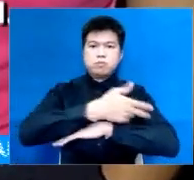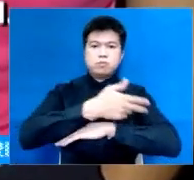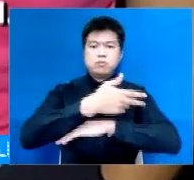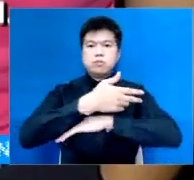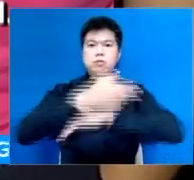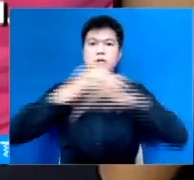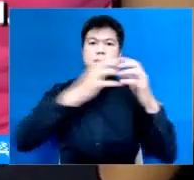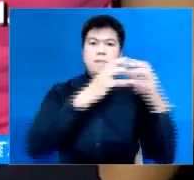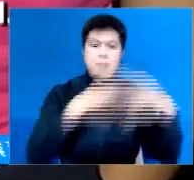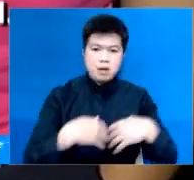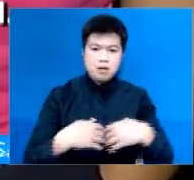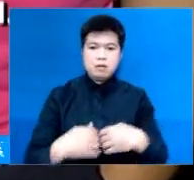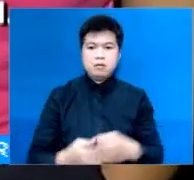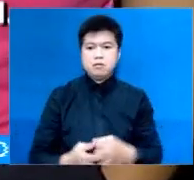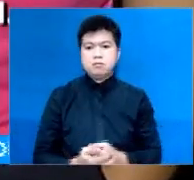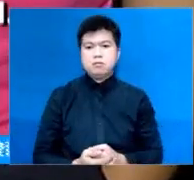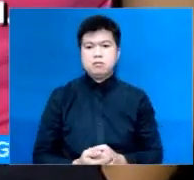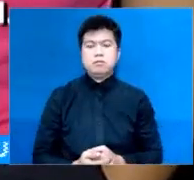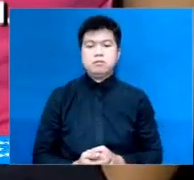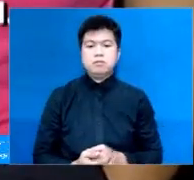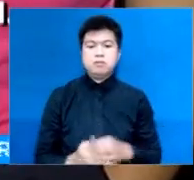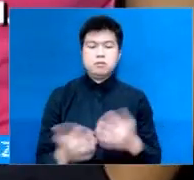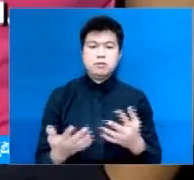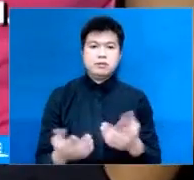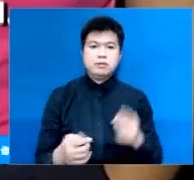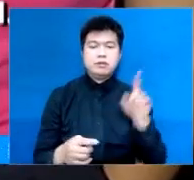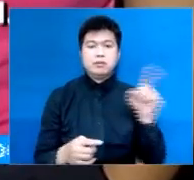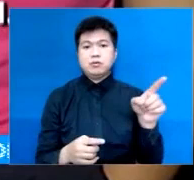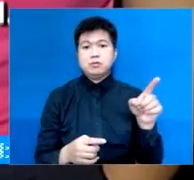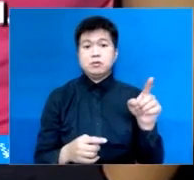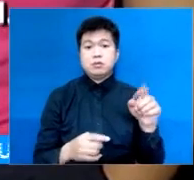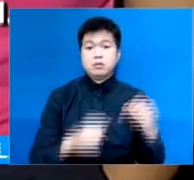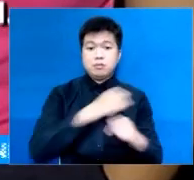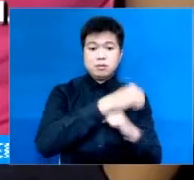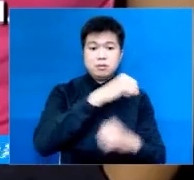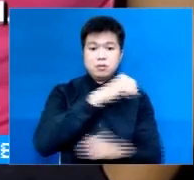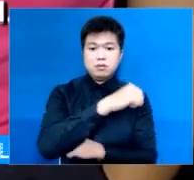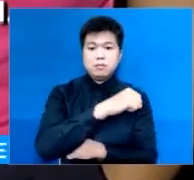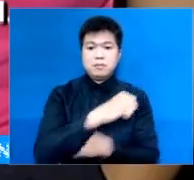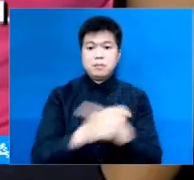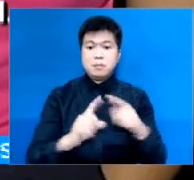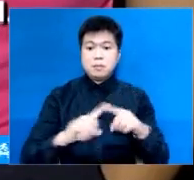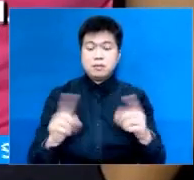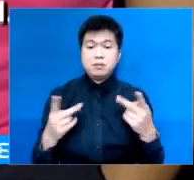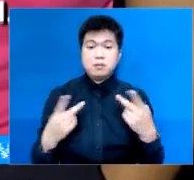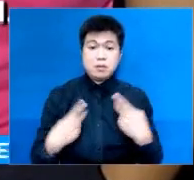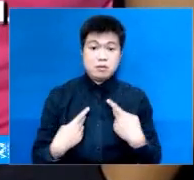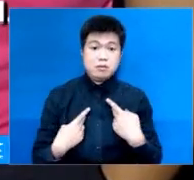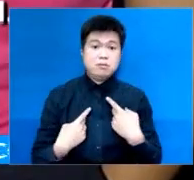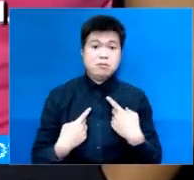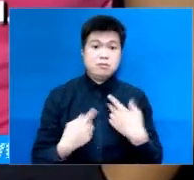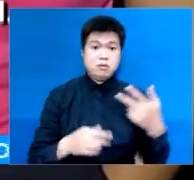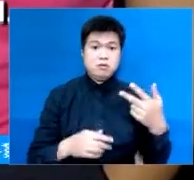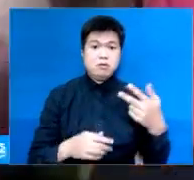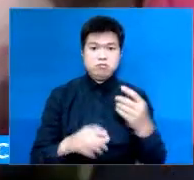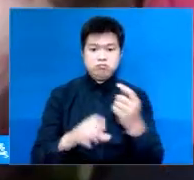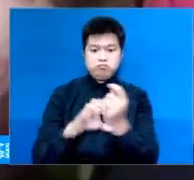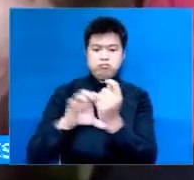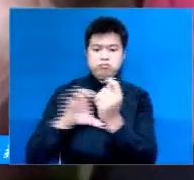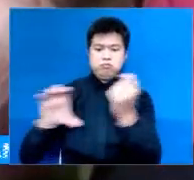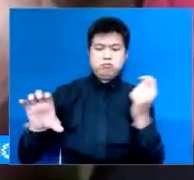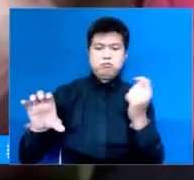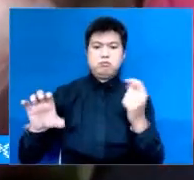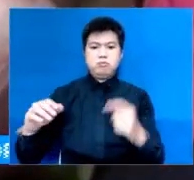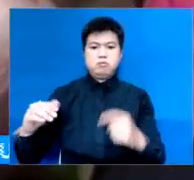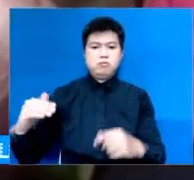kay padong na taume. And then pagkaman pagdong na mo kay na may dump truck o dining dong, ding balik man me,